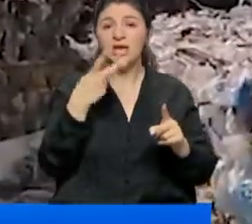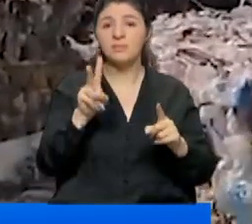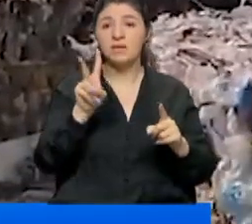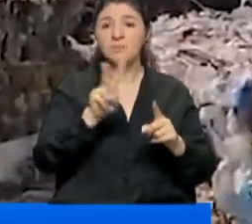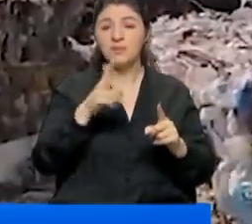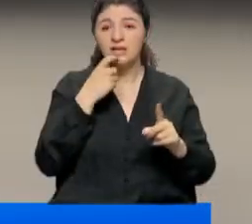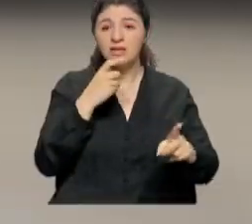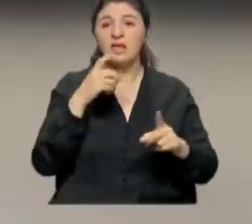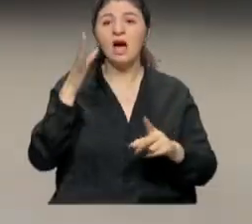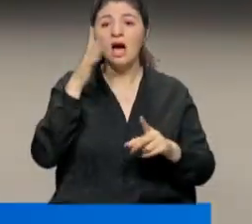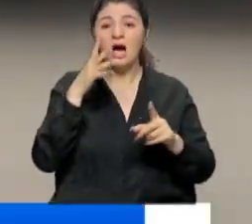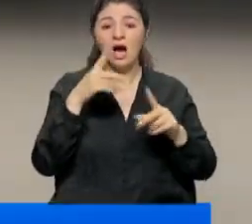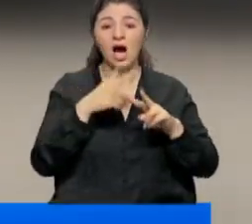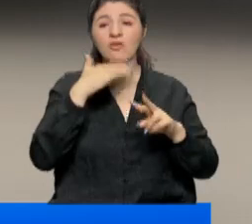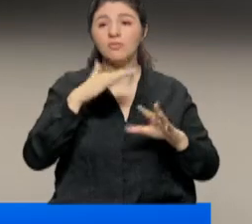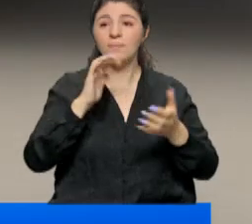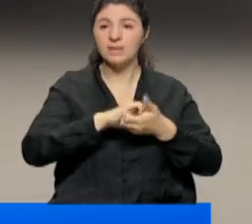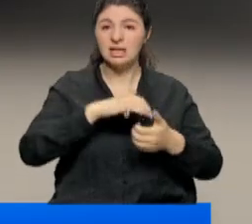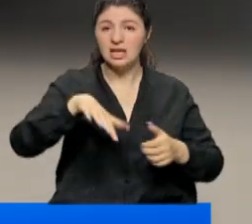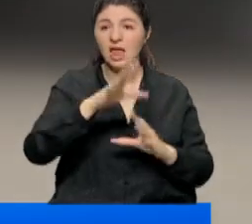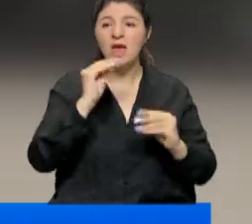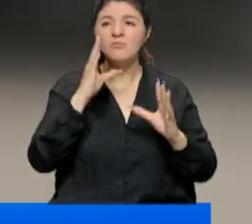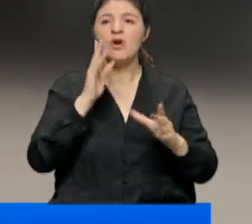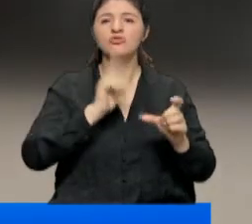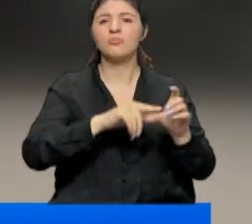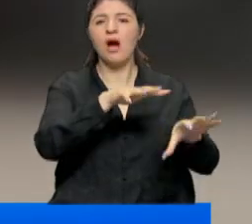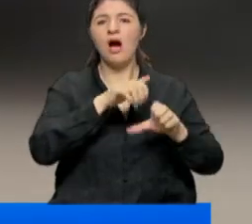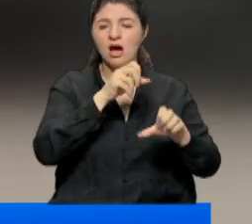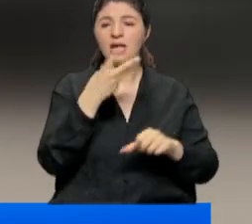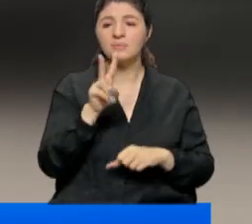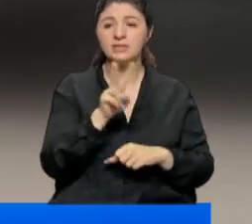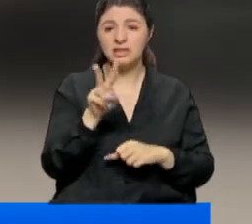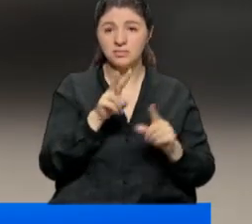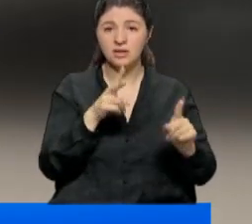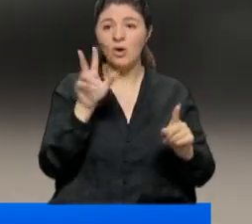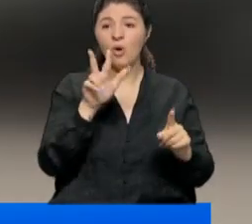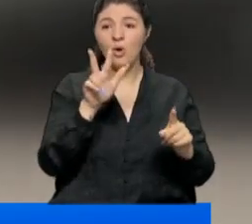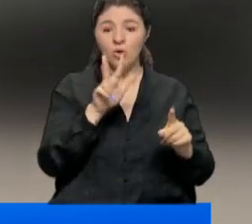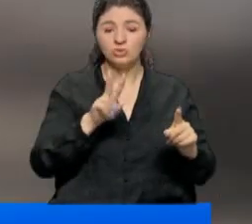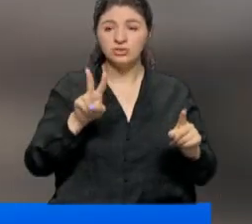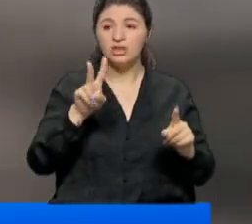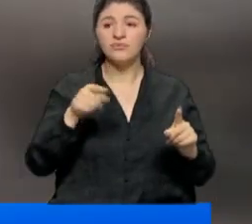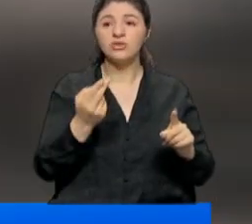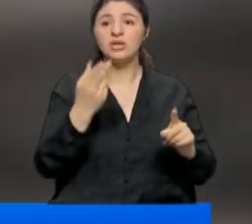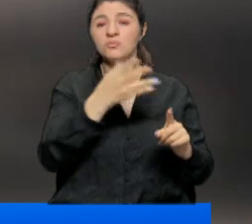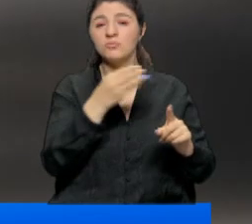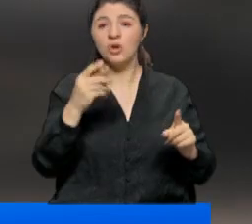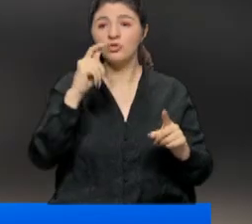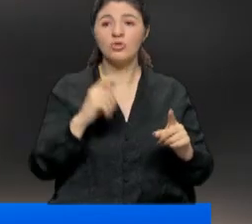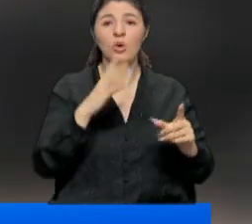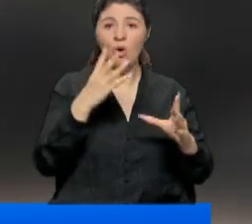2020'de de ABD'nin en büyük atık alıcısı olmuştu 2020'de yıllık 30 2,7 milyon tonu bulan atık